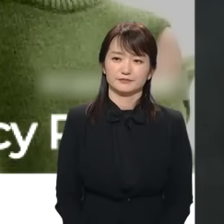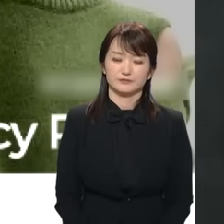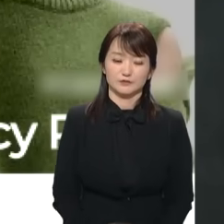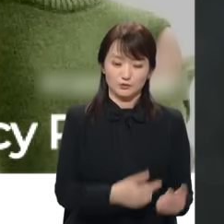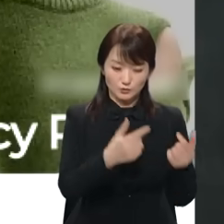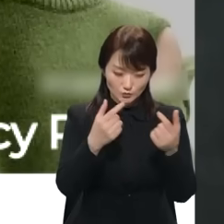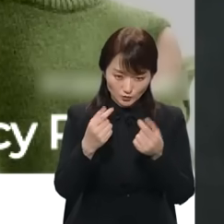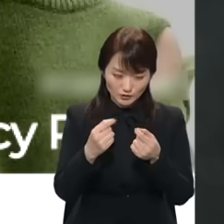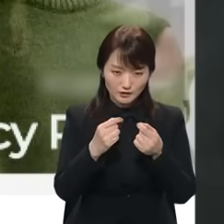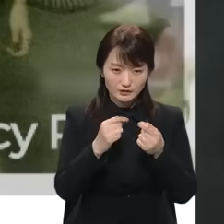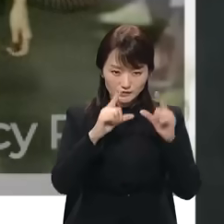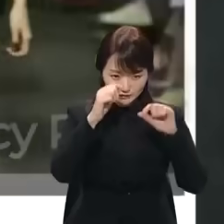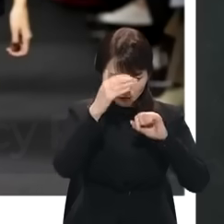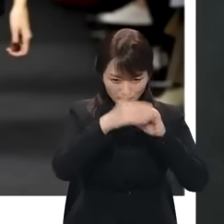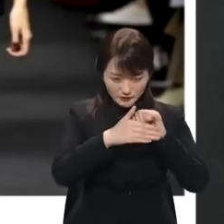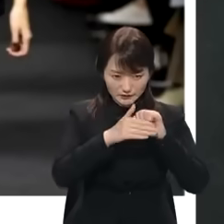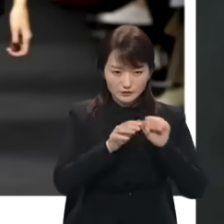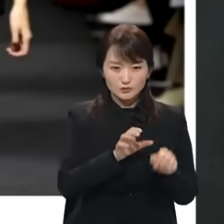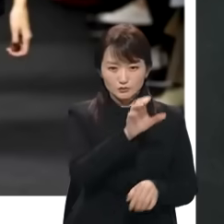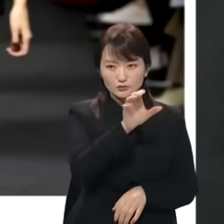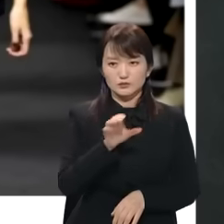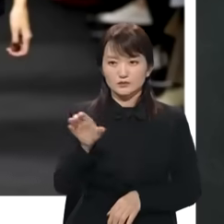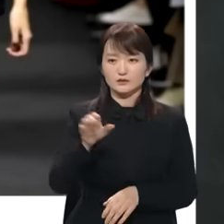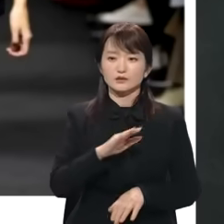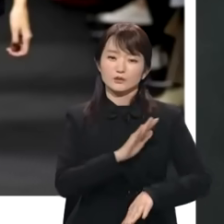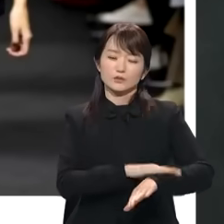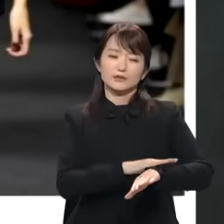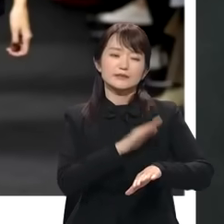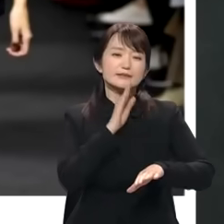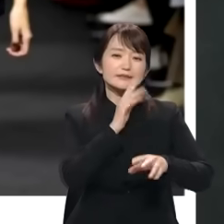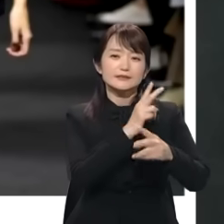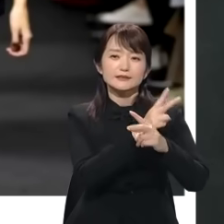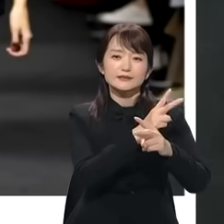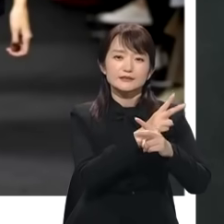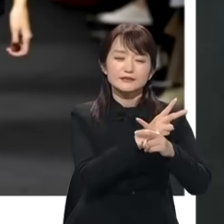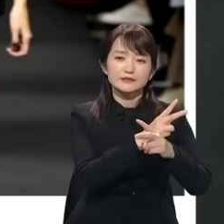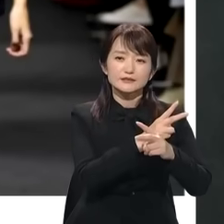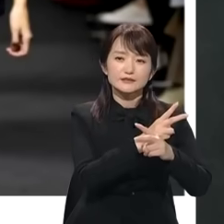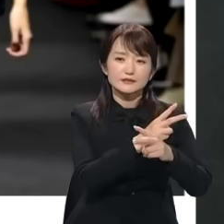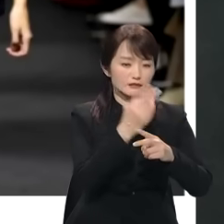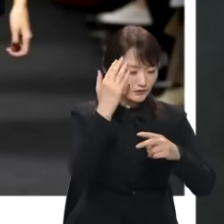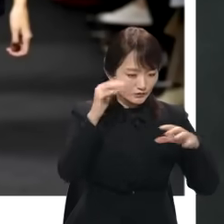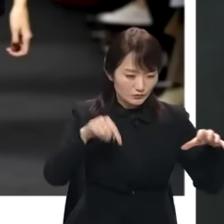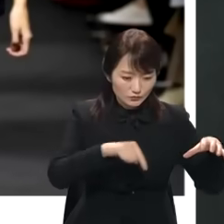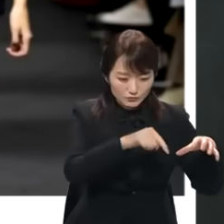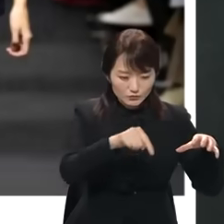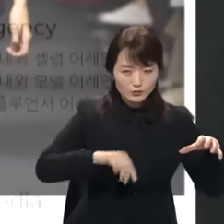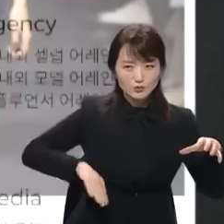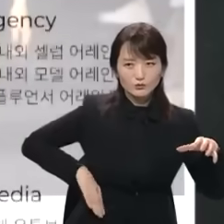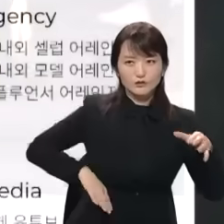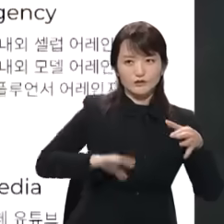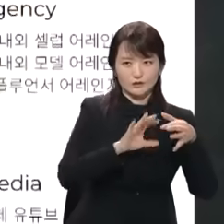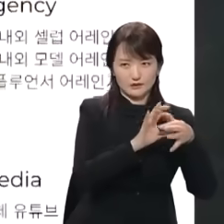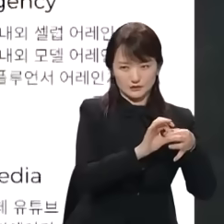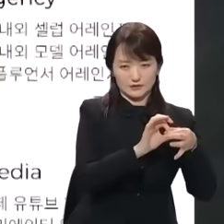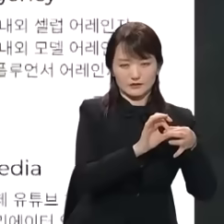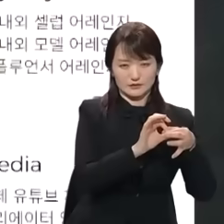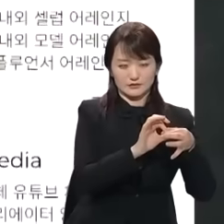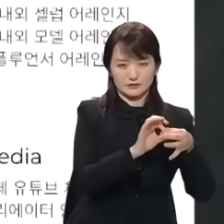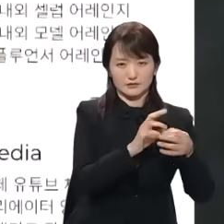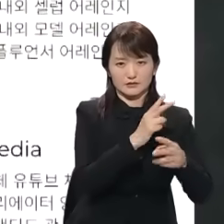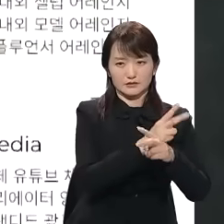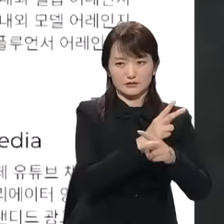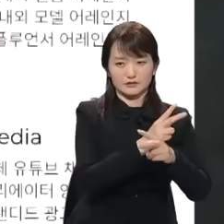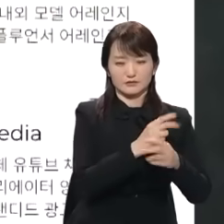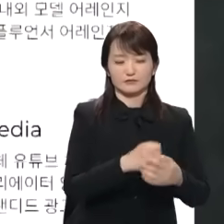올려 놓기도 하고 저 왼쪽에 저 실제 사이트 저기는 국내 유수의 모델 어 소속사에 그 그러니까 그런 사이트를 주면서